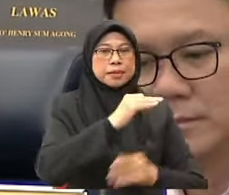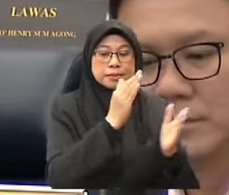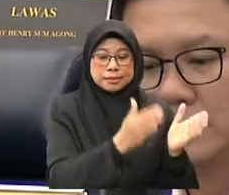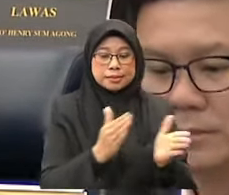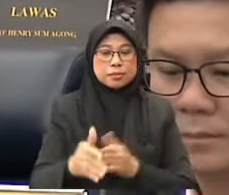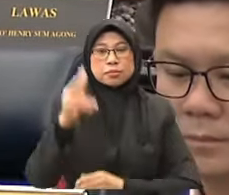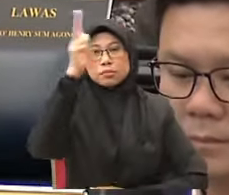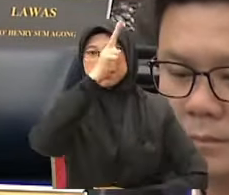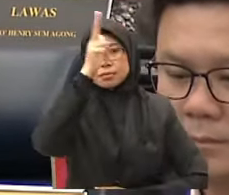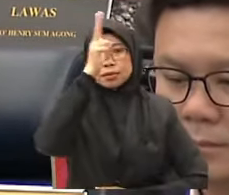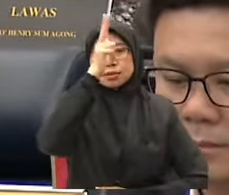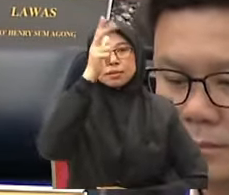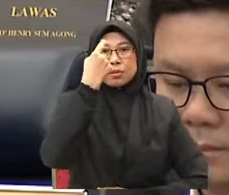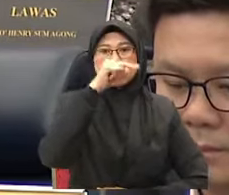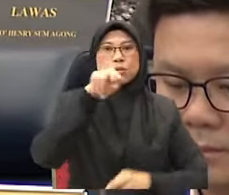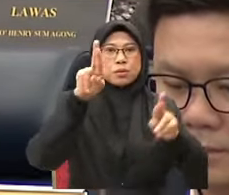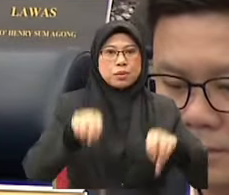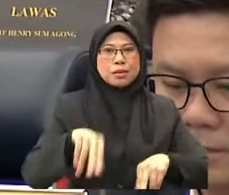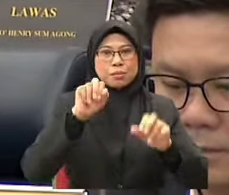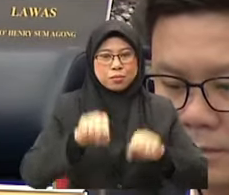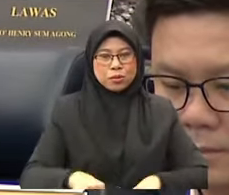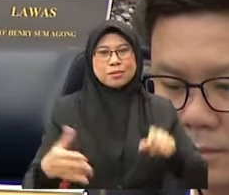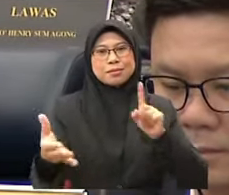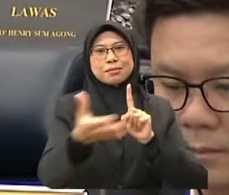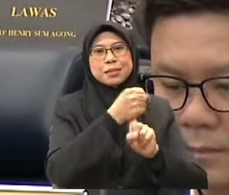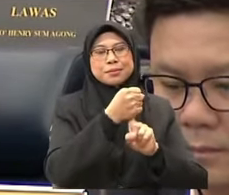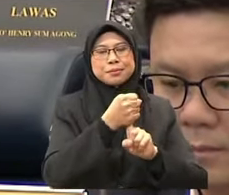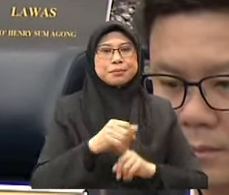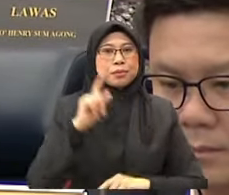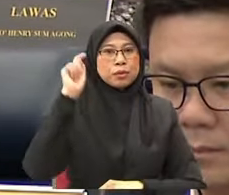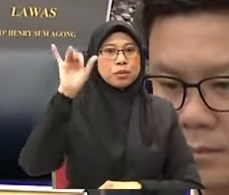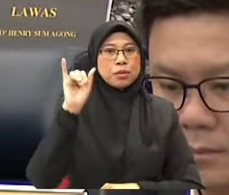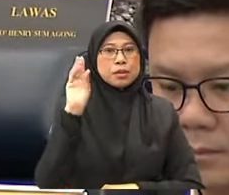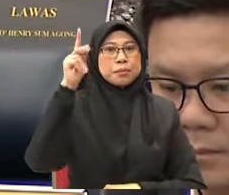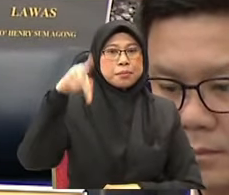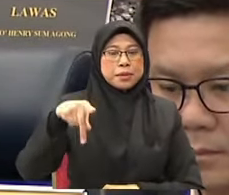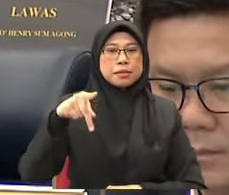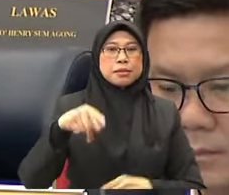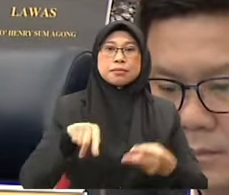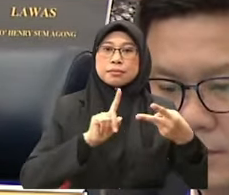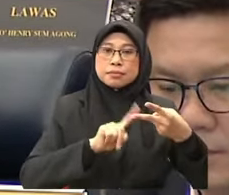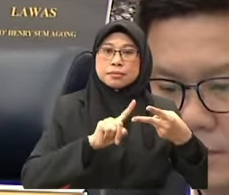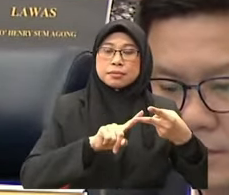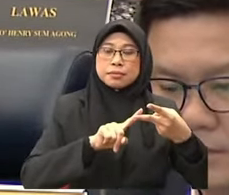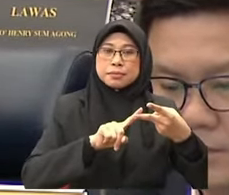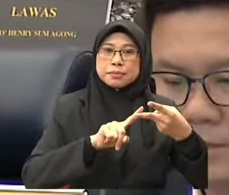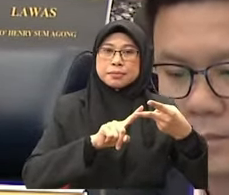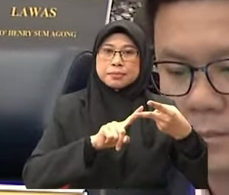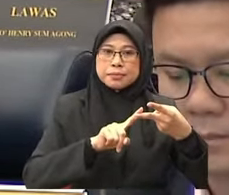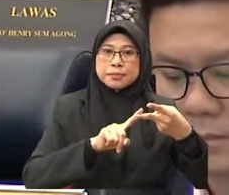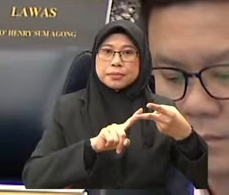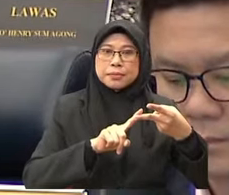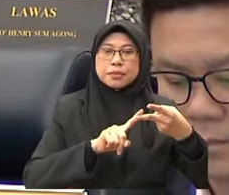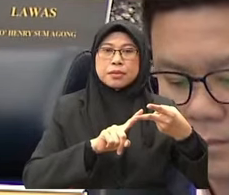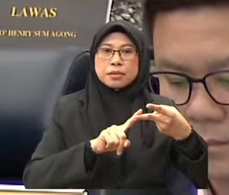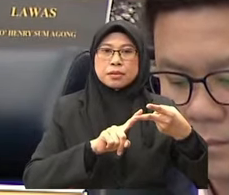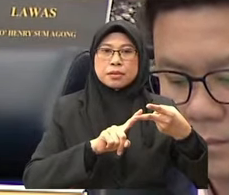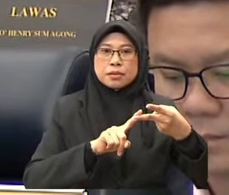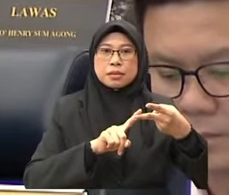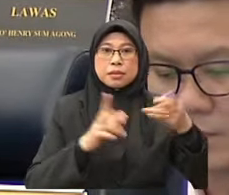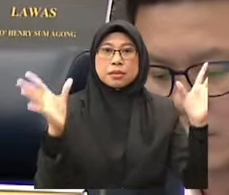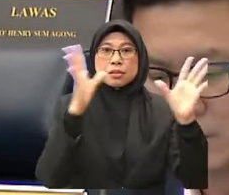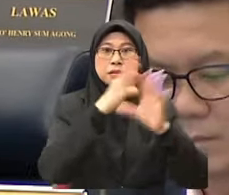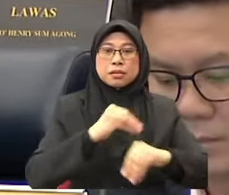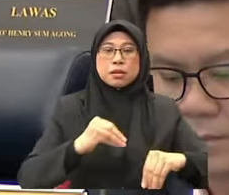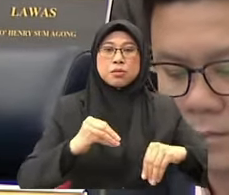dirancang oleh kerajaan untuk rakyat dapat dicapai. Tuan Yang Dipertua, perkara kedua yang ingin saya sentuh di sini adalah tentang SCOR ataupun